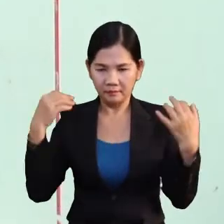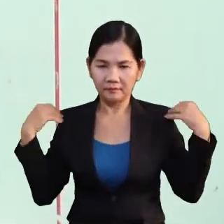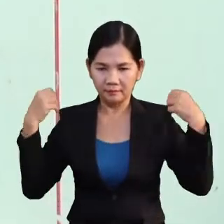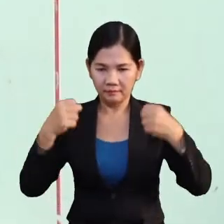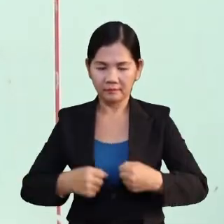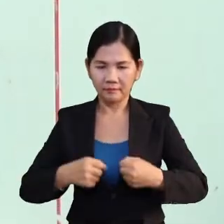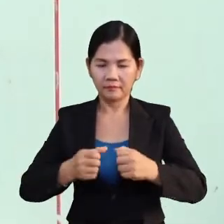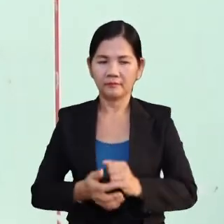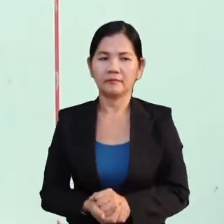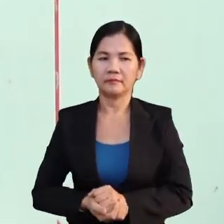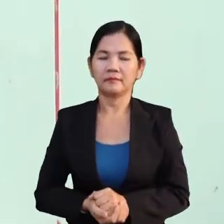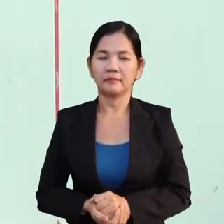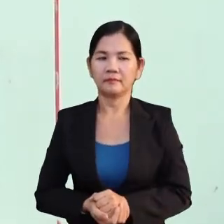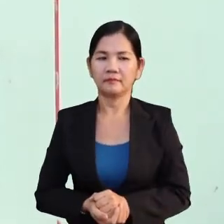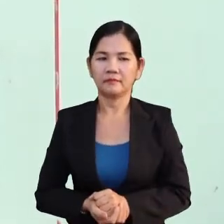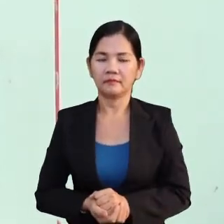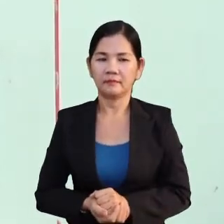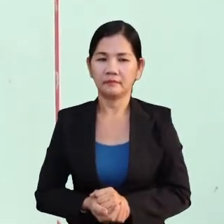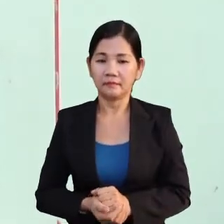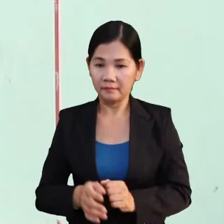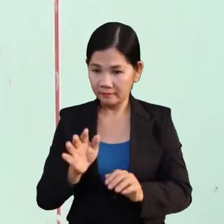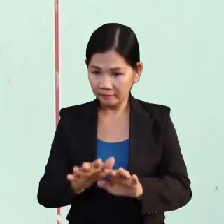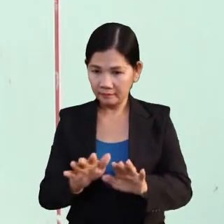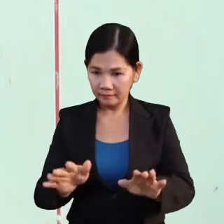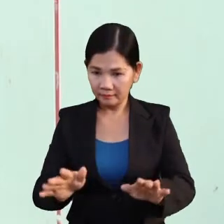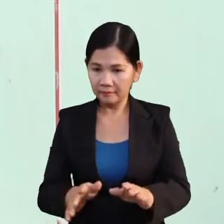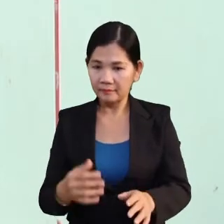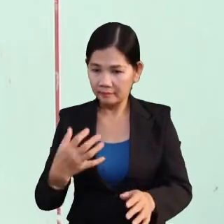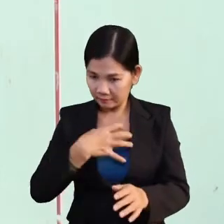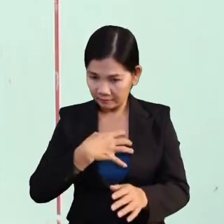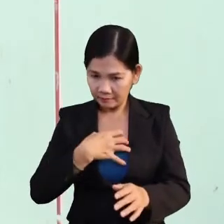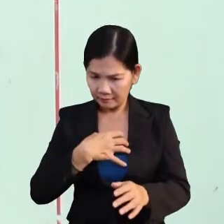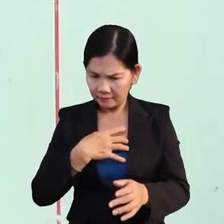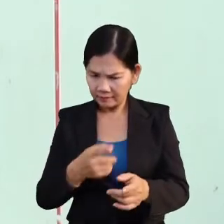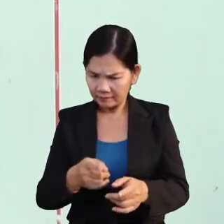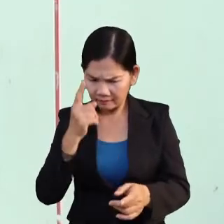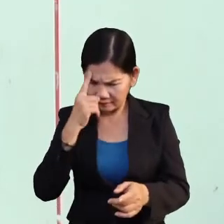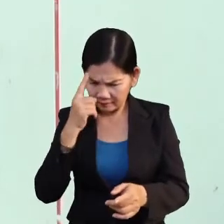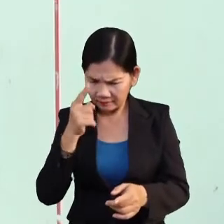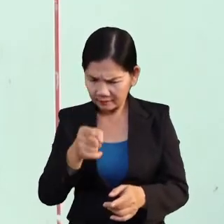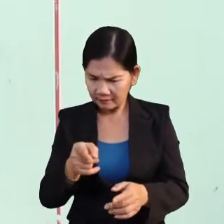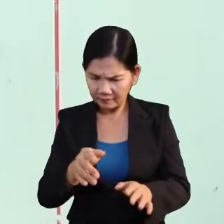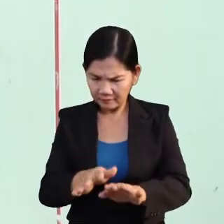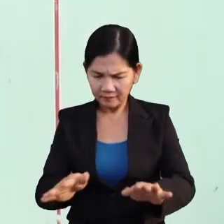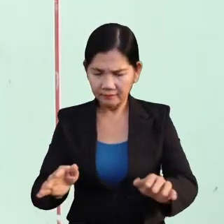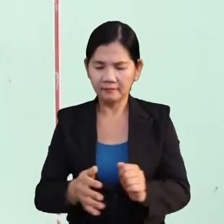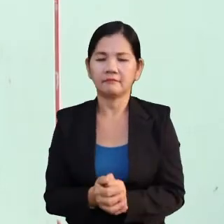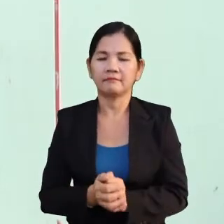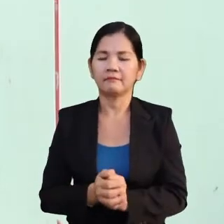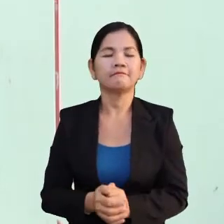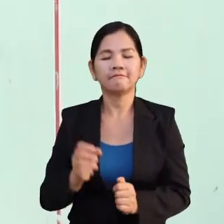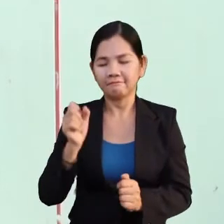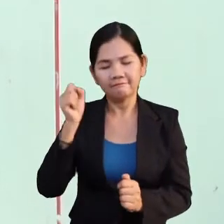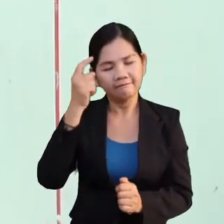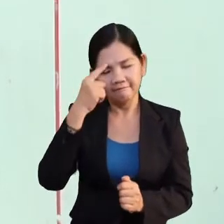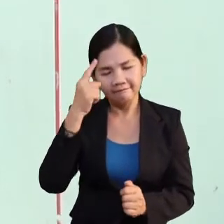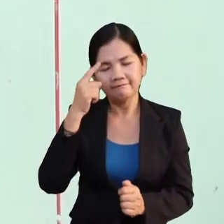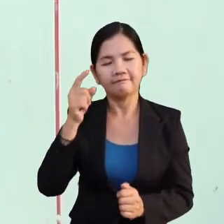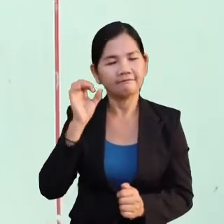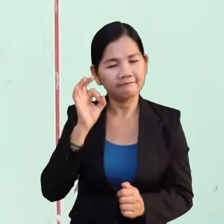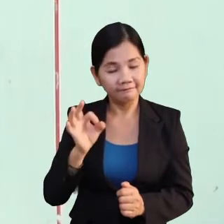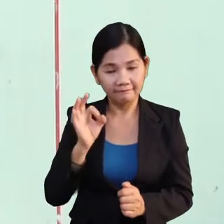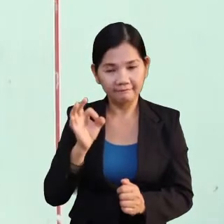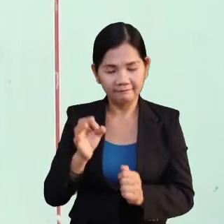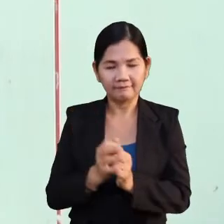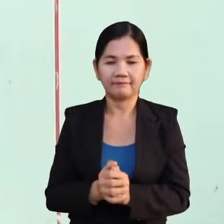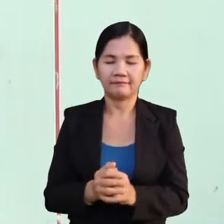ស្លៀកពាក់ចាកូនចេះស្លៀកពាក់សម្លៀកបំពាក់ដោយខ្លួនឯងណាកូនចាចេះហើយណោះអញ្ចឹងបើយើ